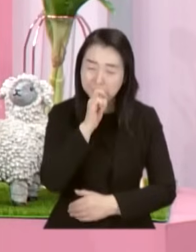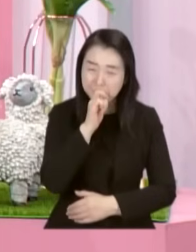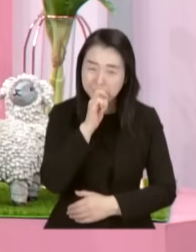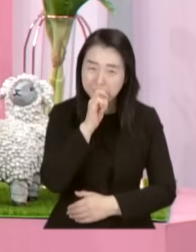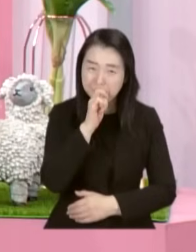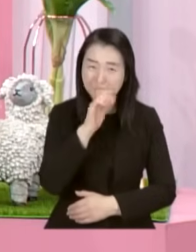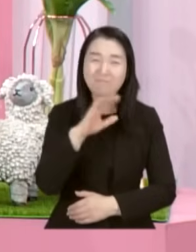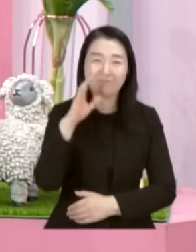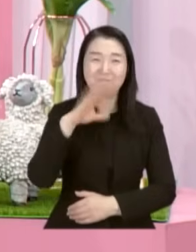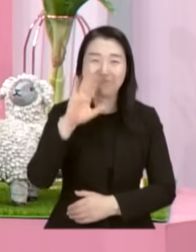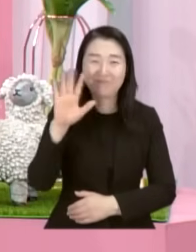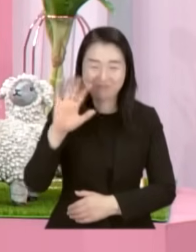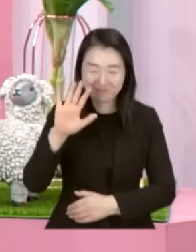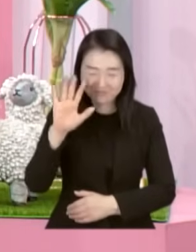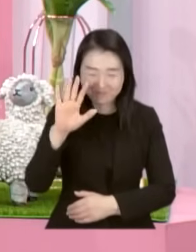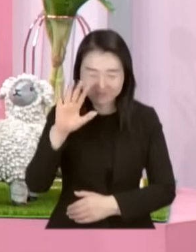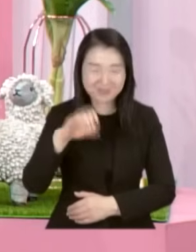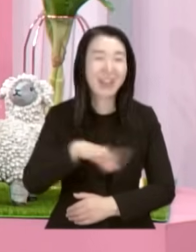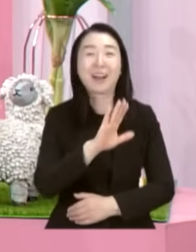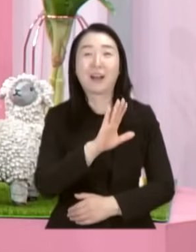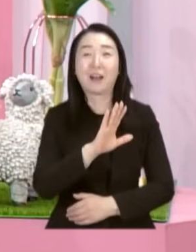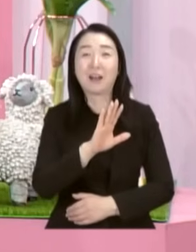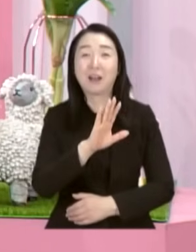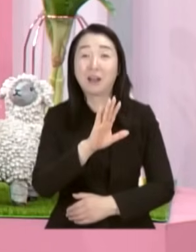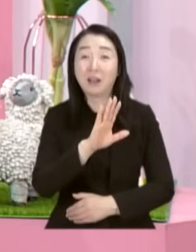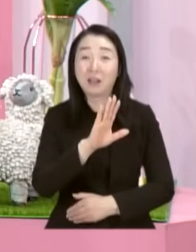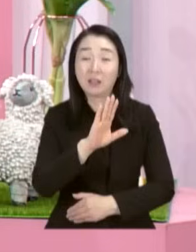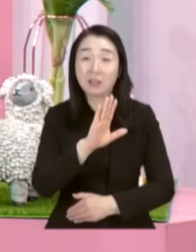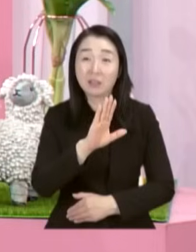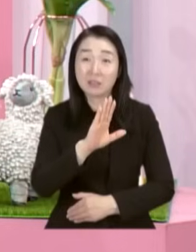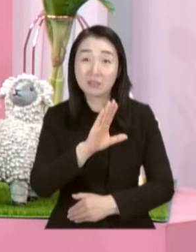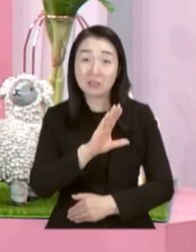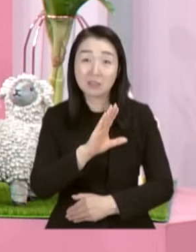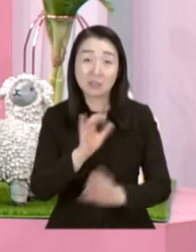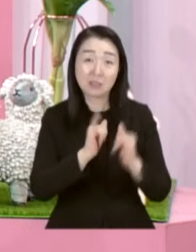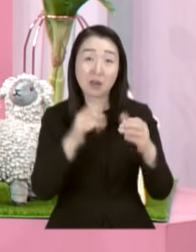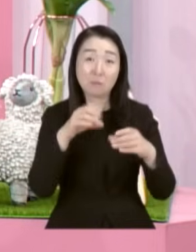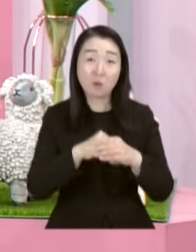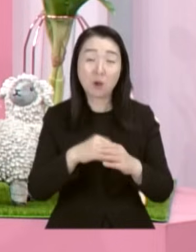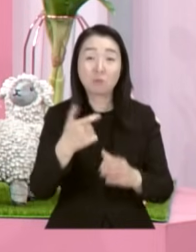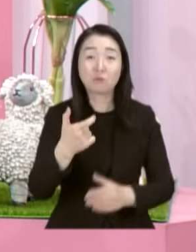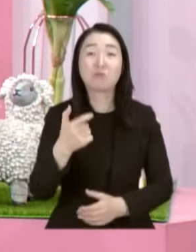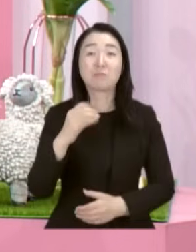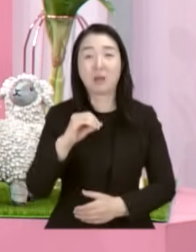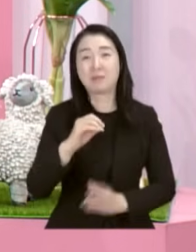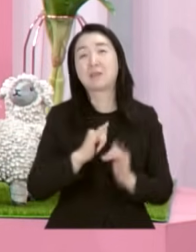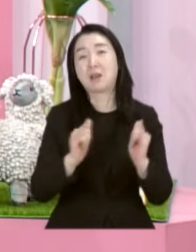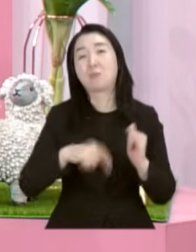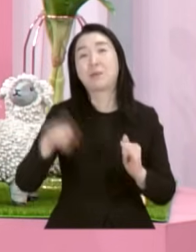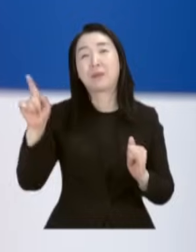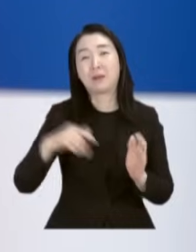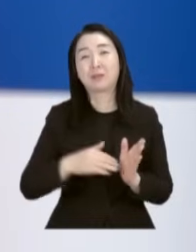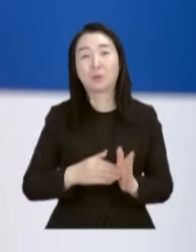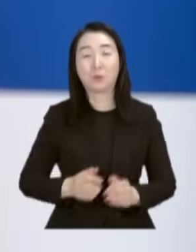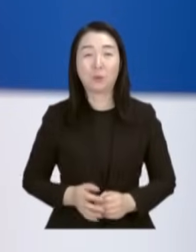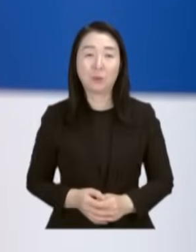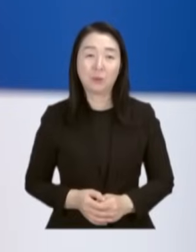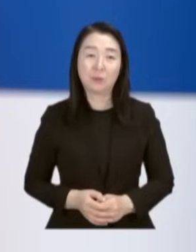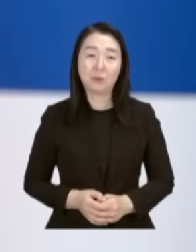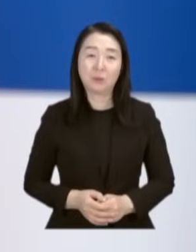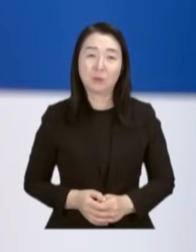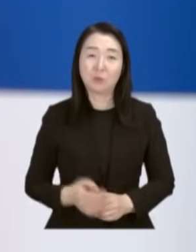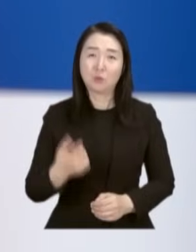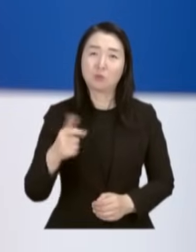끝까지 아니 저 그냥 왔다 가는 걸로 하세요 그러고 그분들까지 치면 60만 명이 다녀간 거예요.